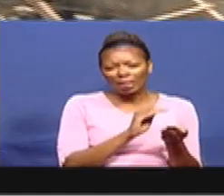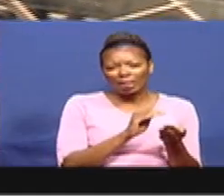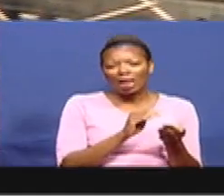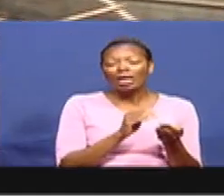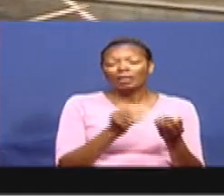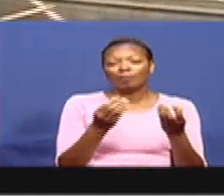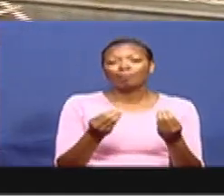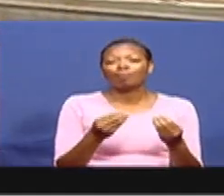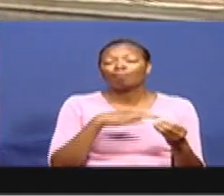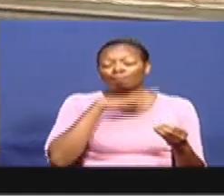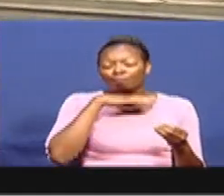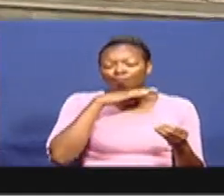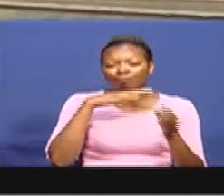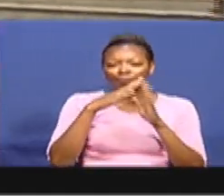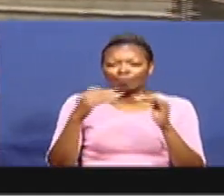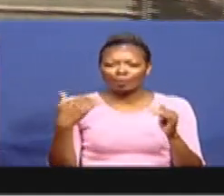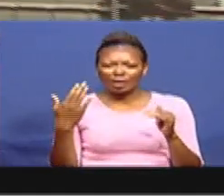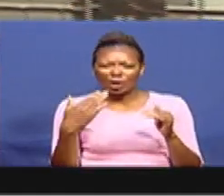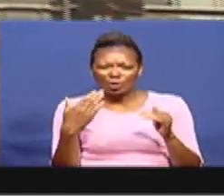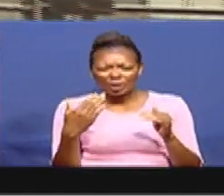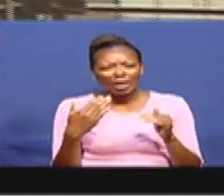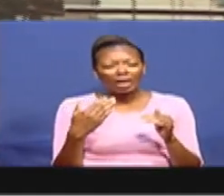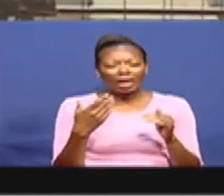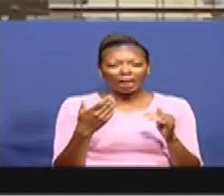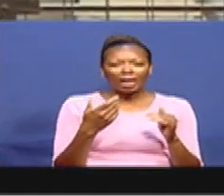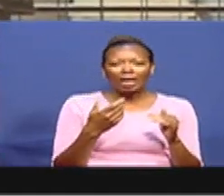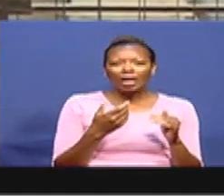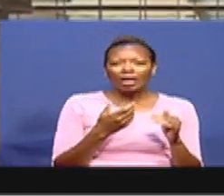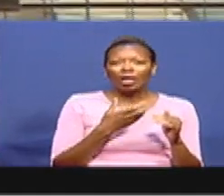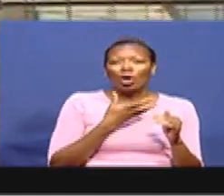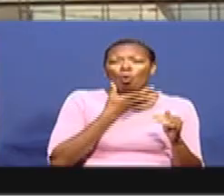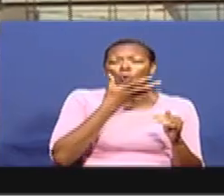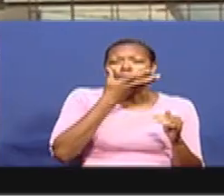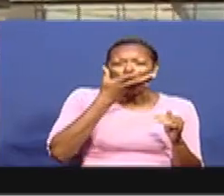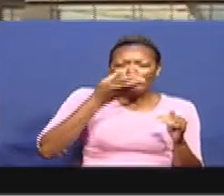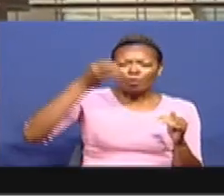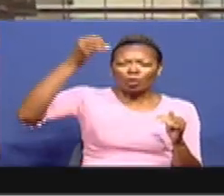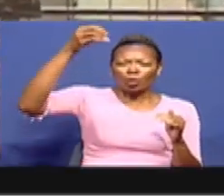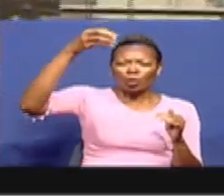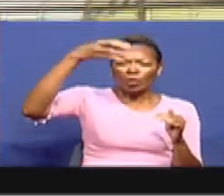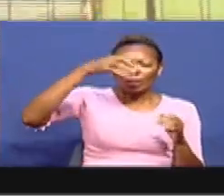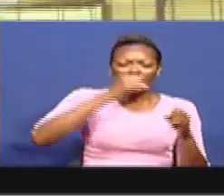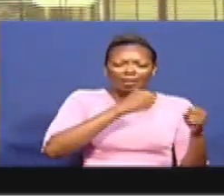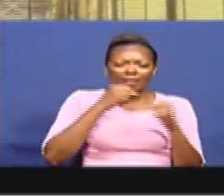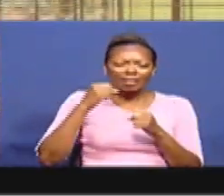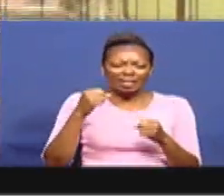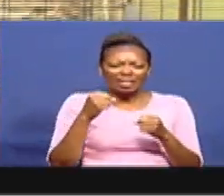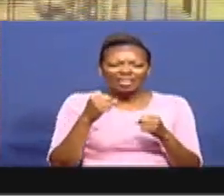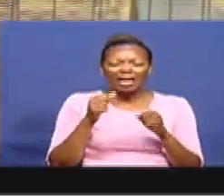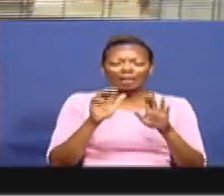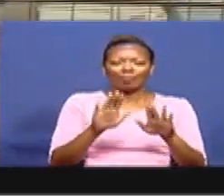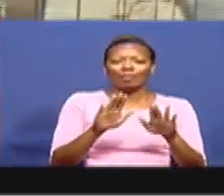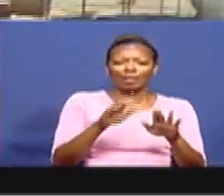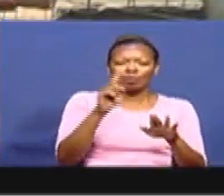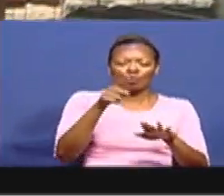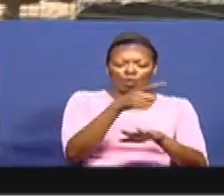kawaida, greenhouse huwa na joto jingi kufanya iwe vigumu hata binadamu kukaa mle ndani zaidi ya lisa moja bila kutokwa na